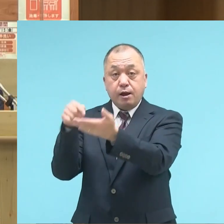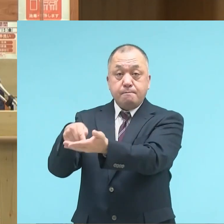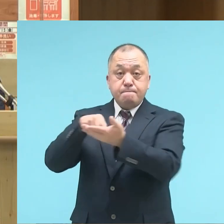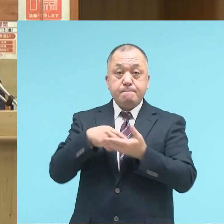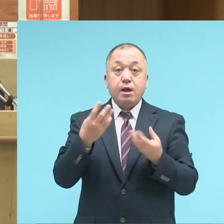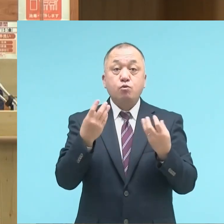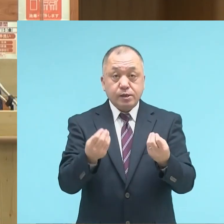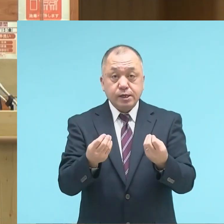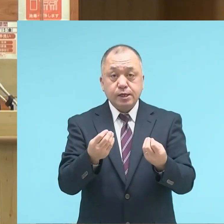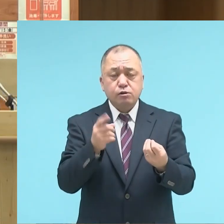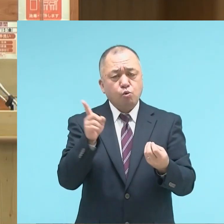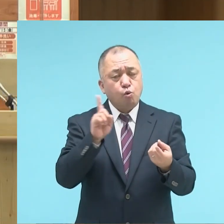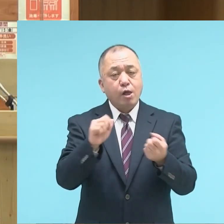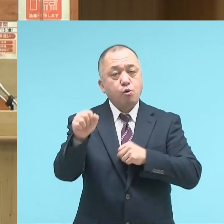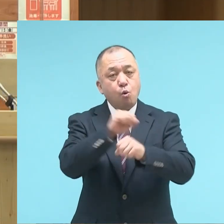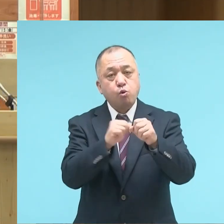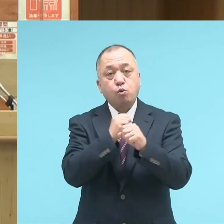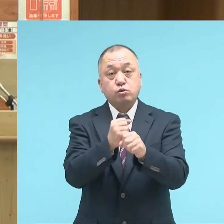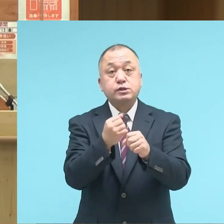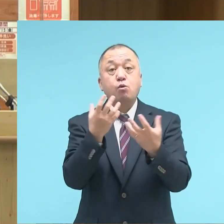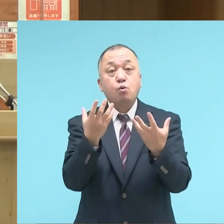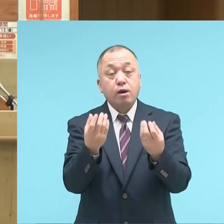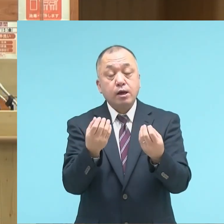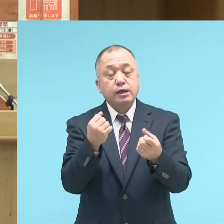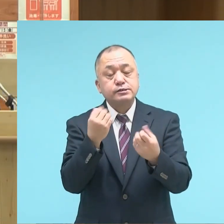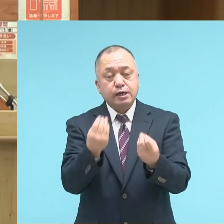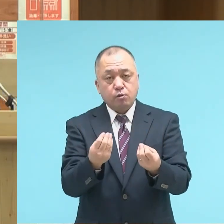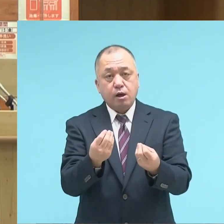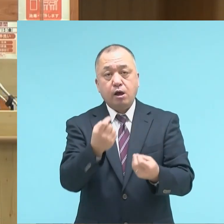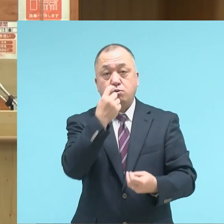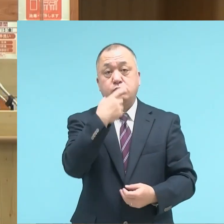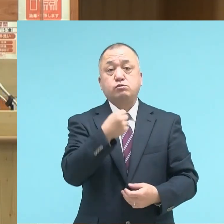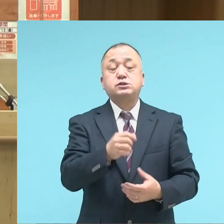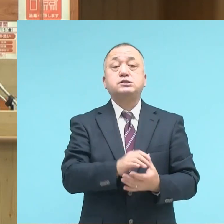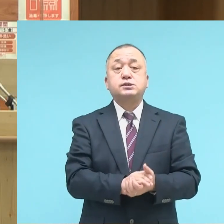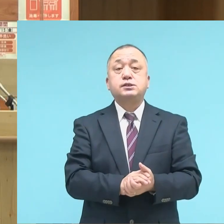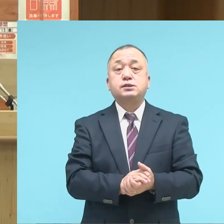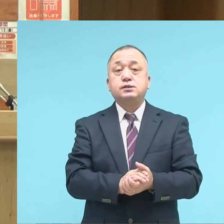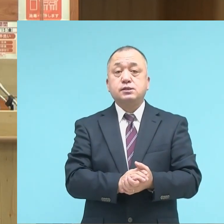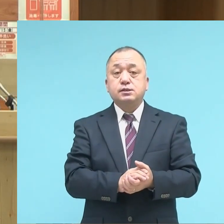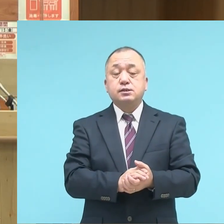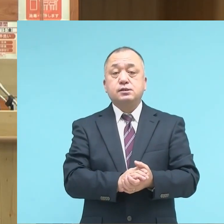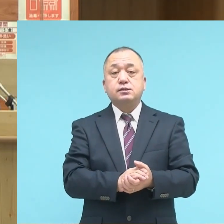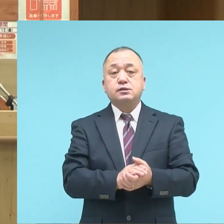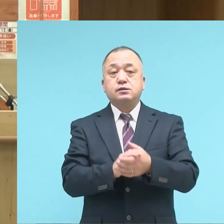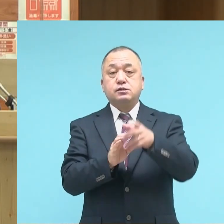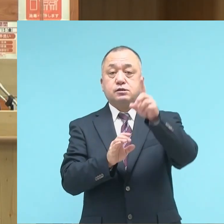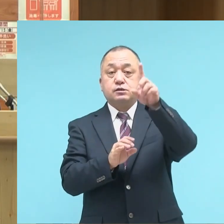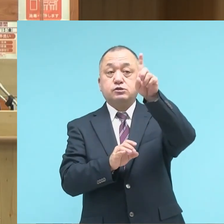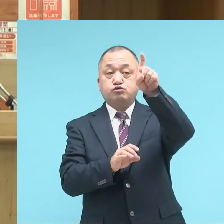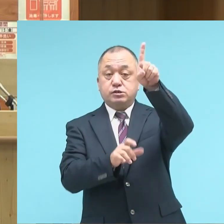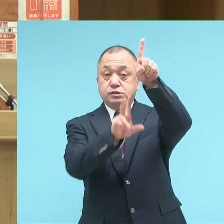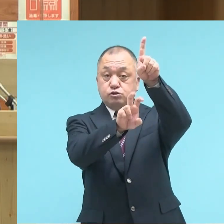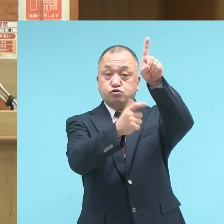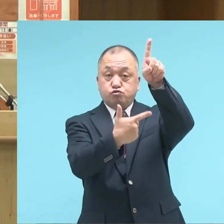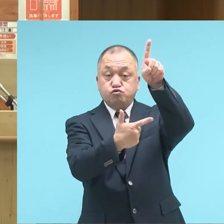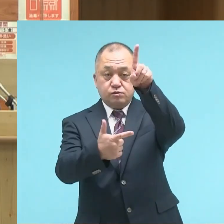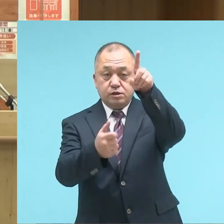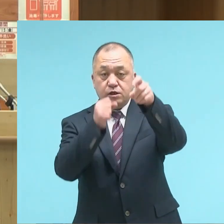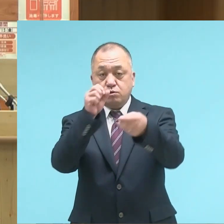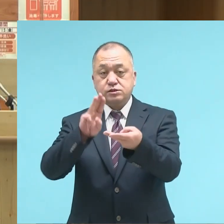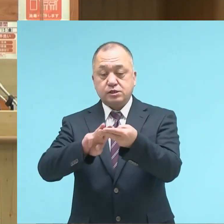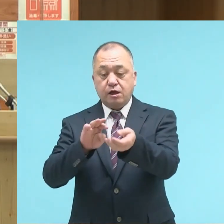に向けてどんな行動を取られたのかを教えてください。 はい、26日にですね、吉田病院から